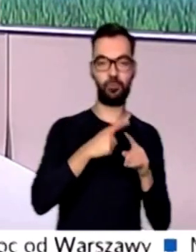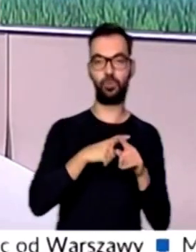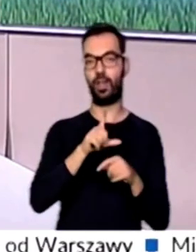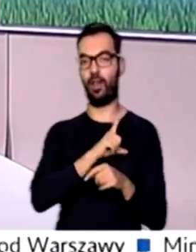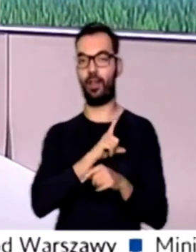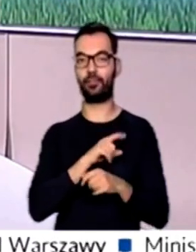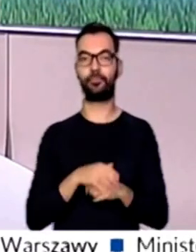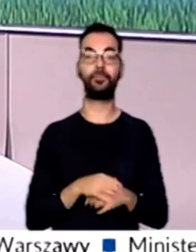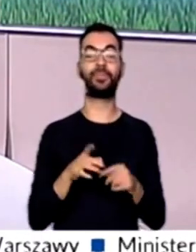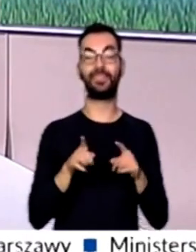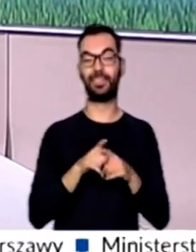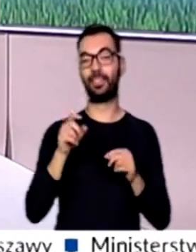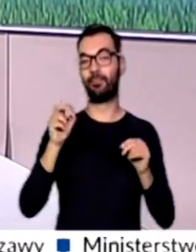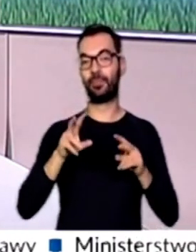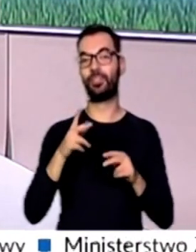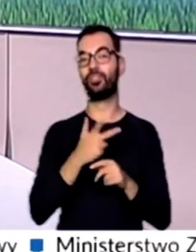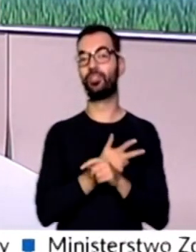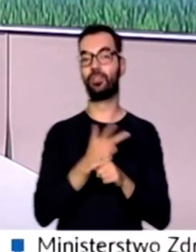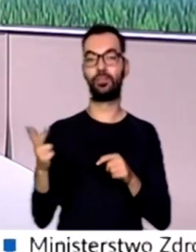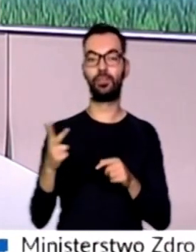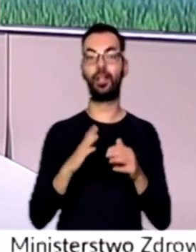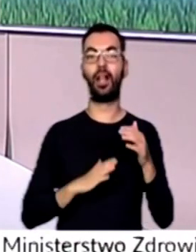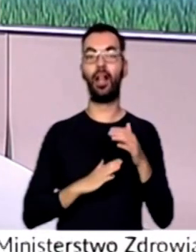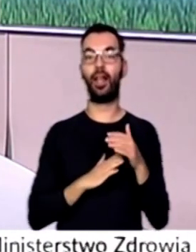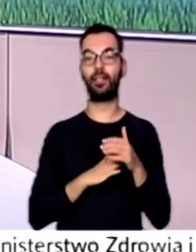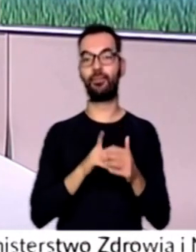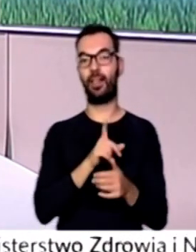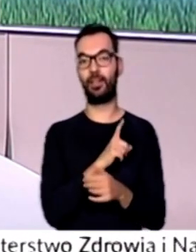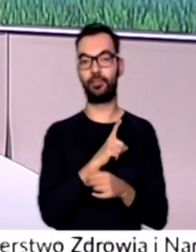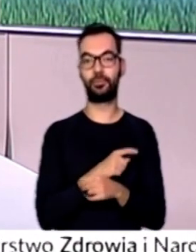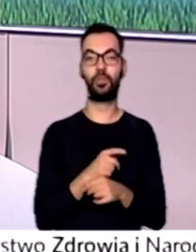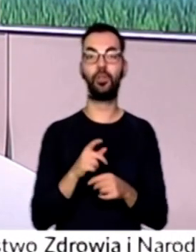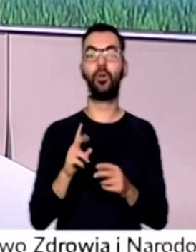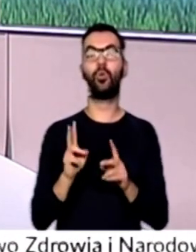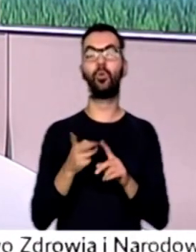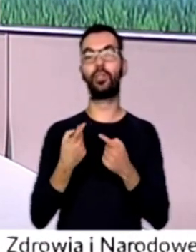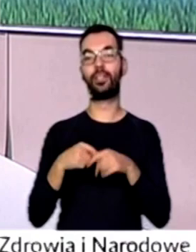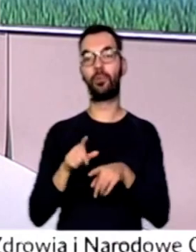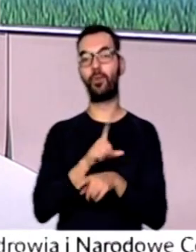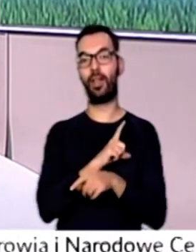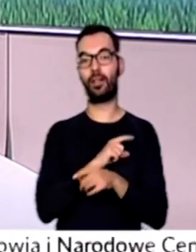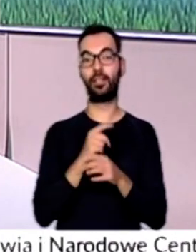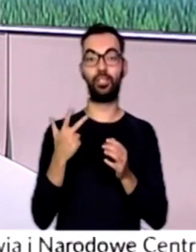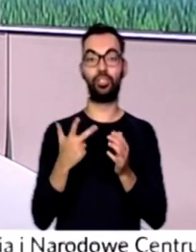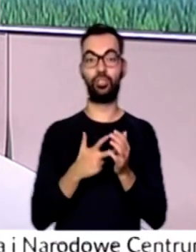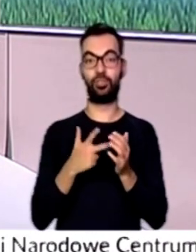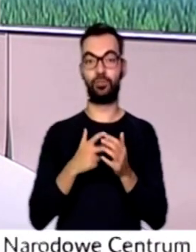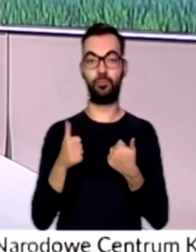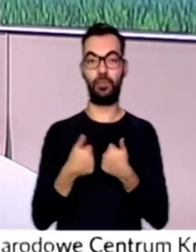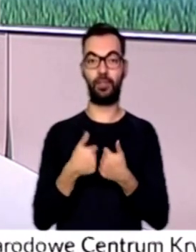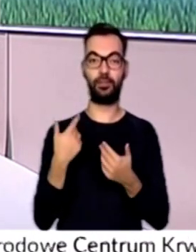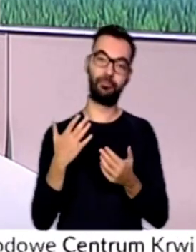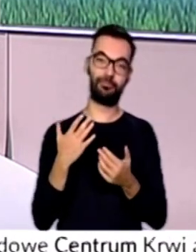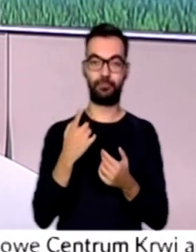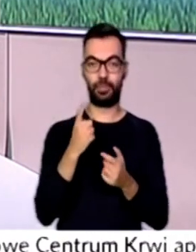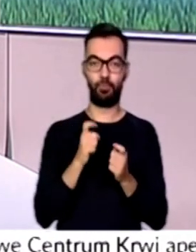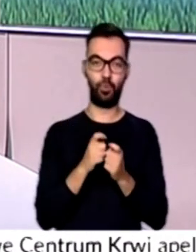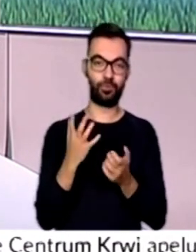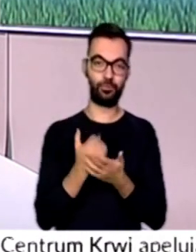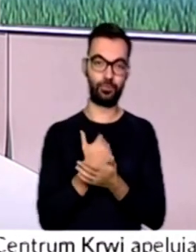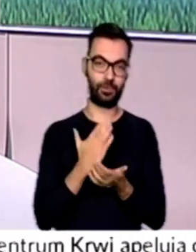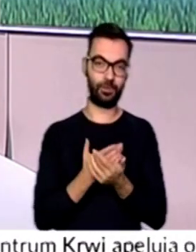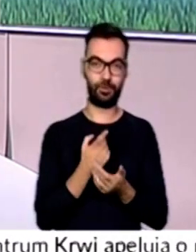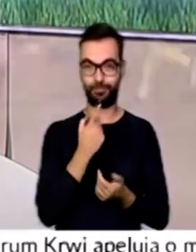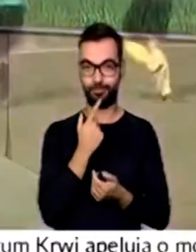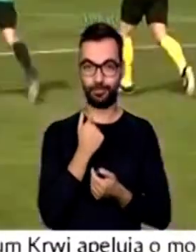Nie wiedzie się ostatnio także trzecioligowym rezerwom klubu z Łazienkowskiej. Druga drużyna Legii w trzech ostatnich spotkaniach zdobyła zaledwie jeden